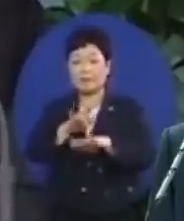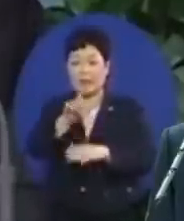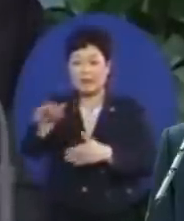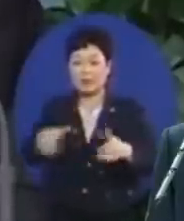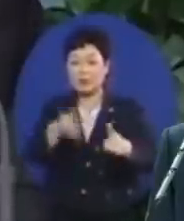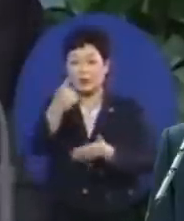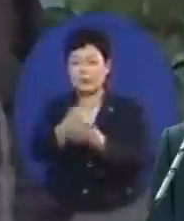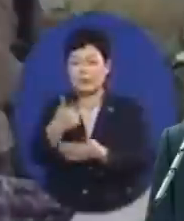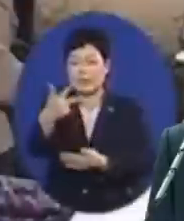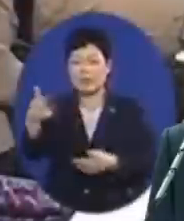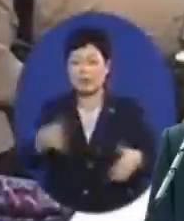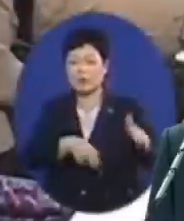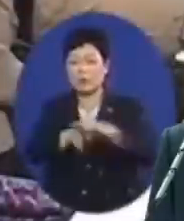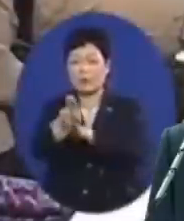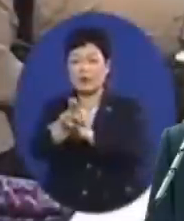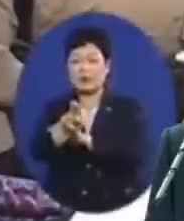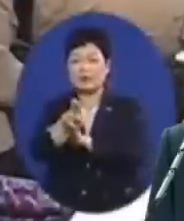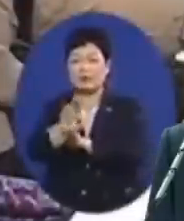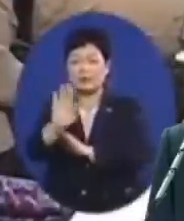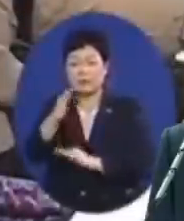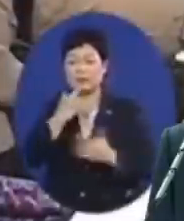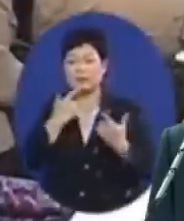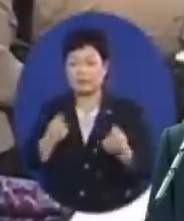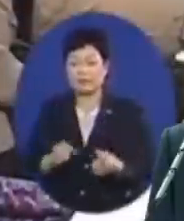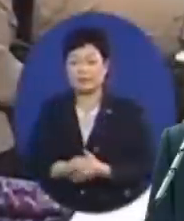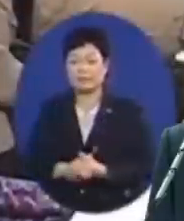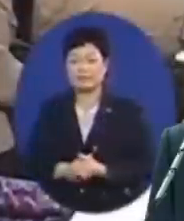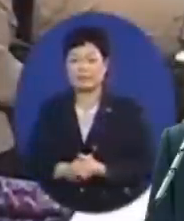길로 왔다가 일곱 길로 도망치고 마는 것입니다.